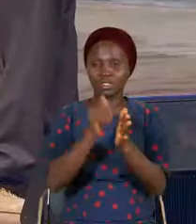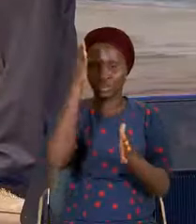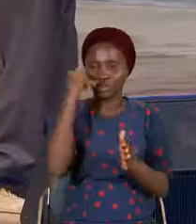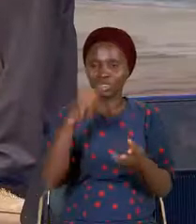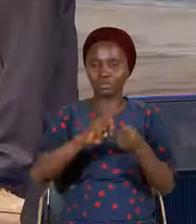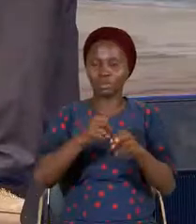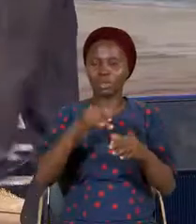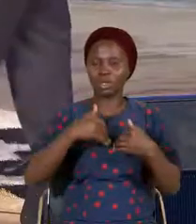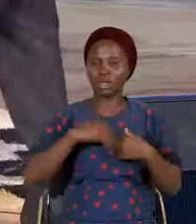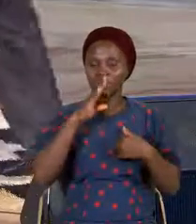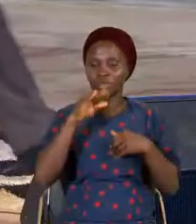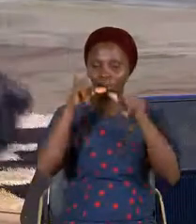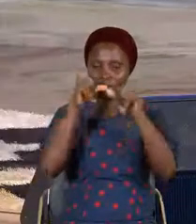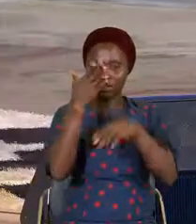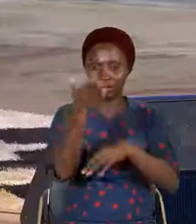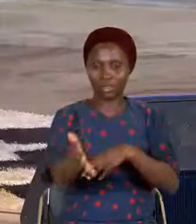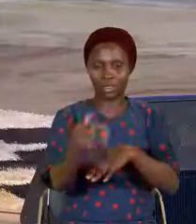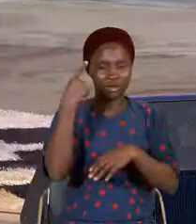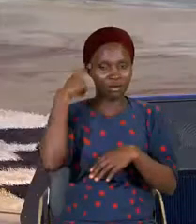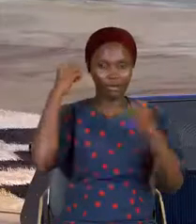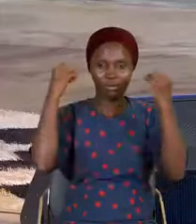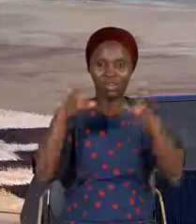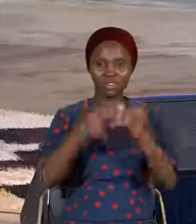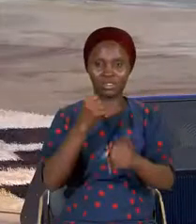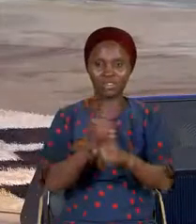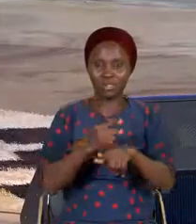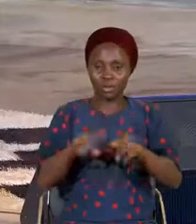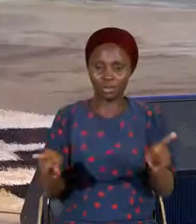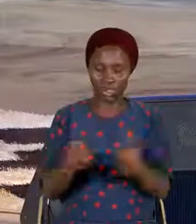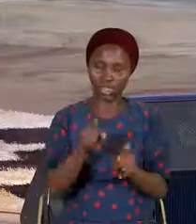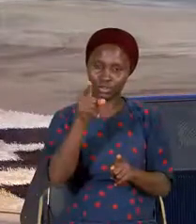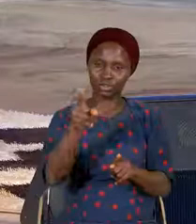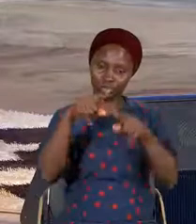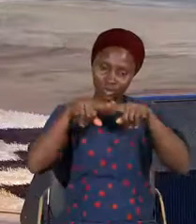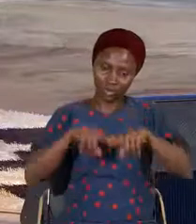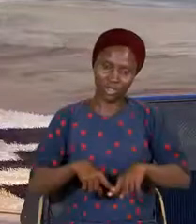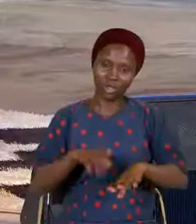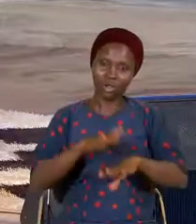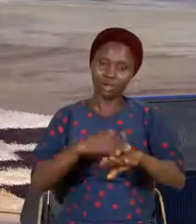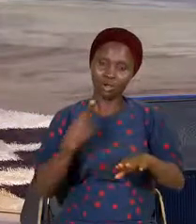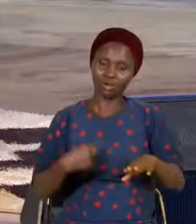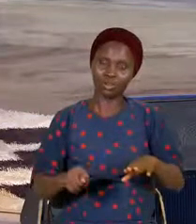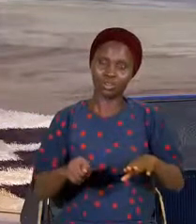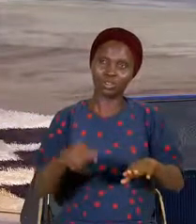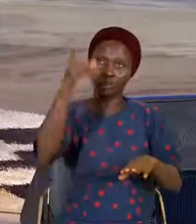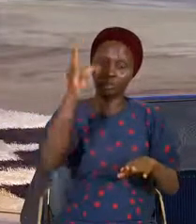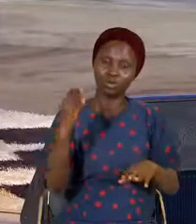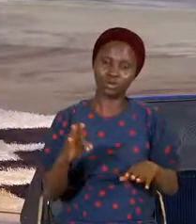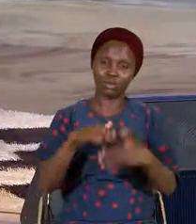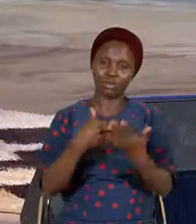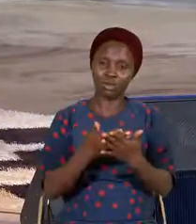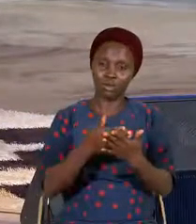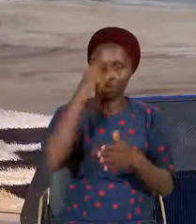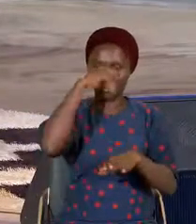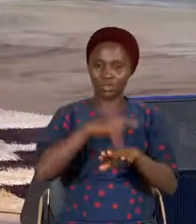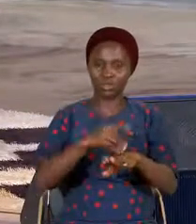les problèmes sont toujours là depuis des années. Mais quand vous reposez sur le Dieu de toute sagesse